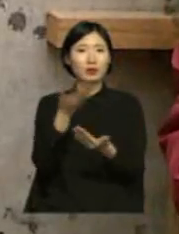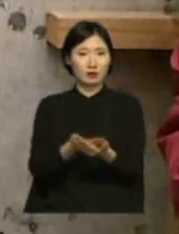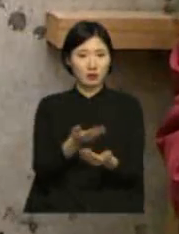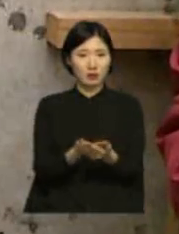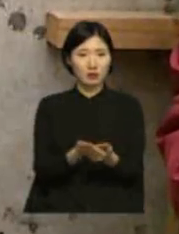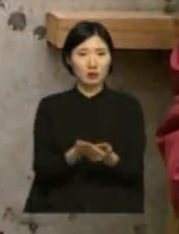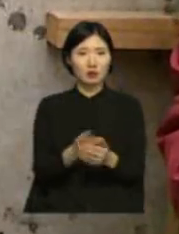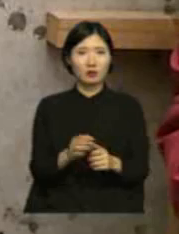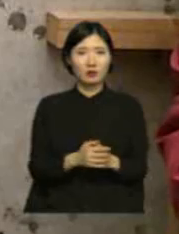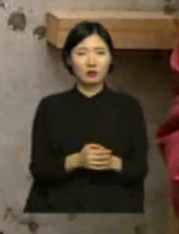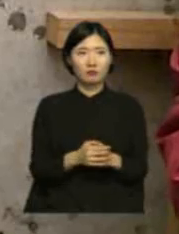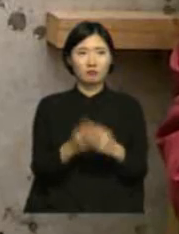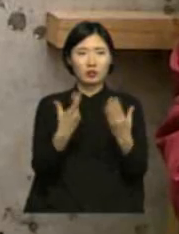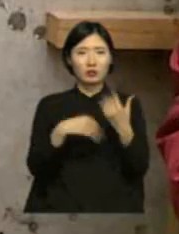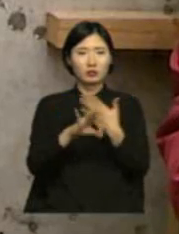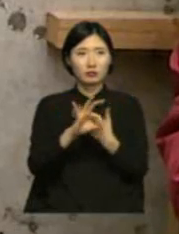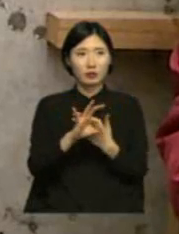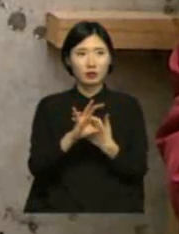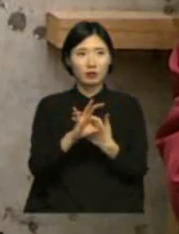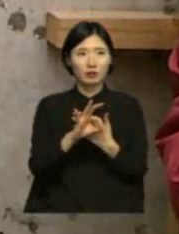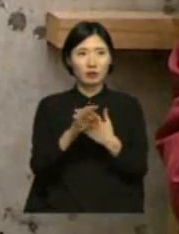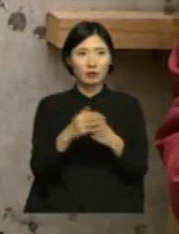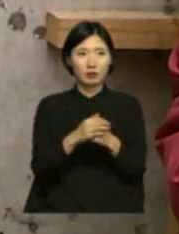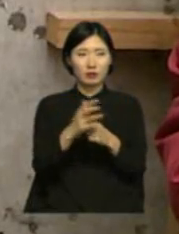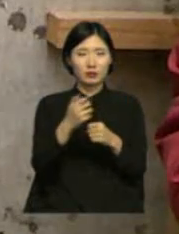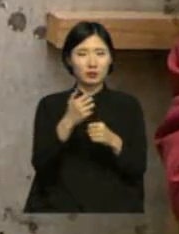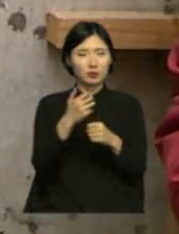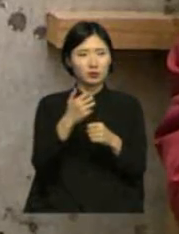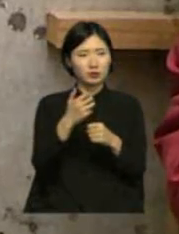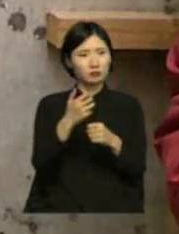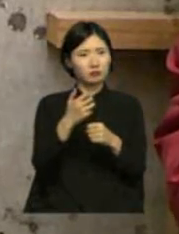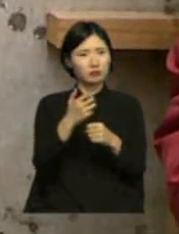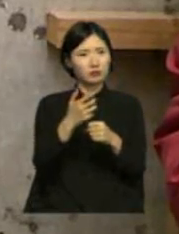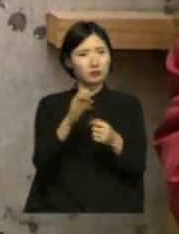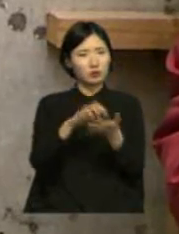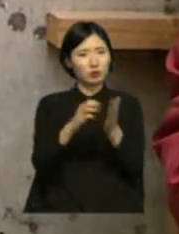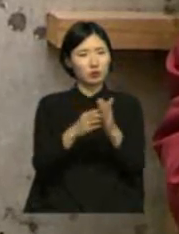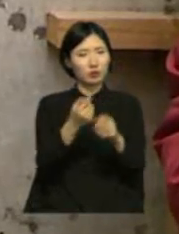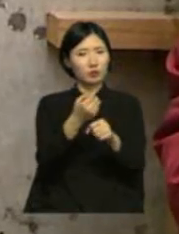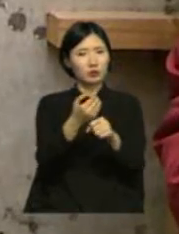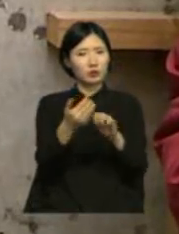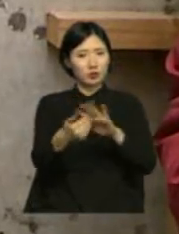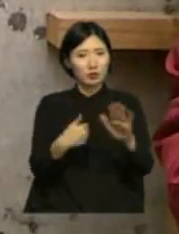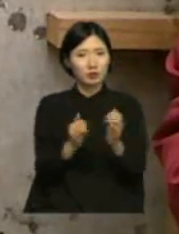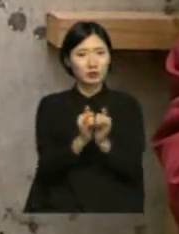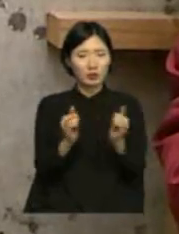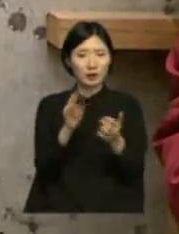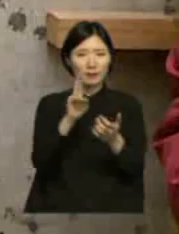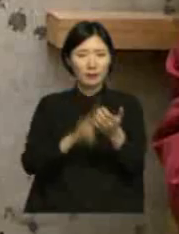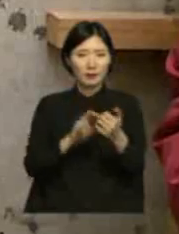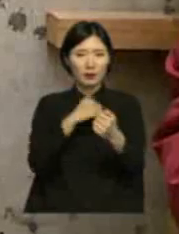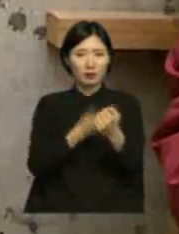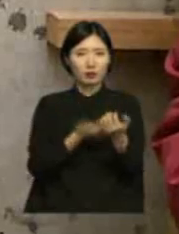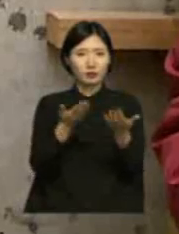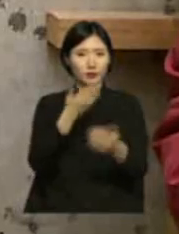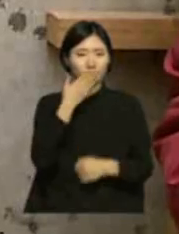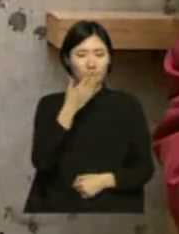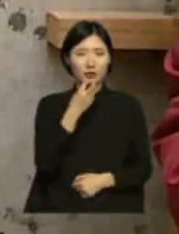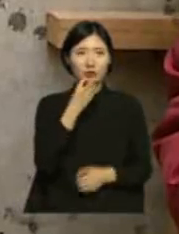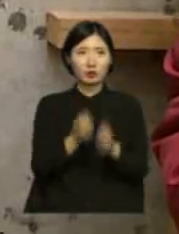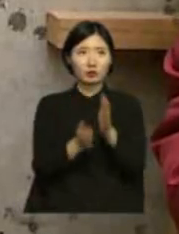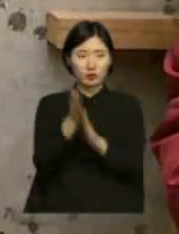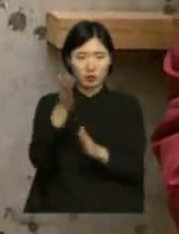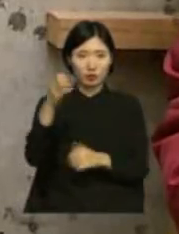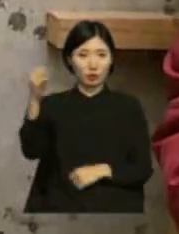근데 이제 예를 들어서 89년 1월 24일 이전 사람들한테는 분양을 줄 수 있다라고 그래요 지금 서울시에서도